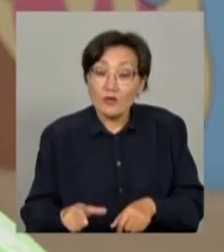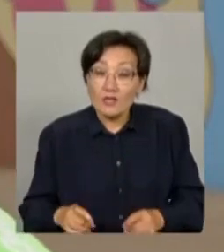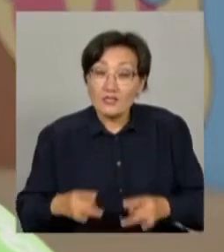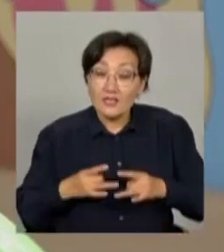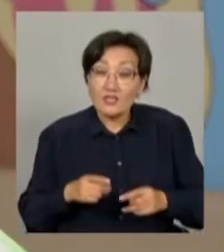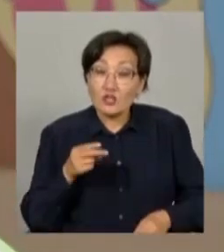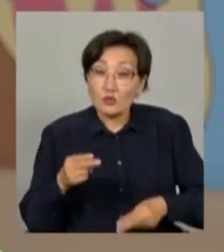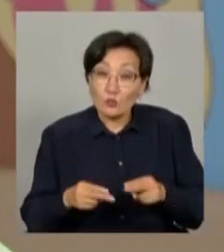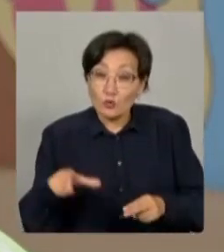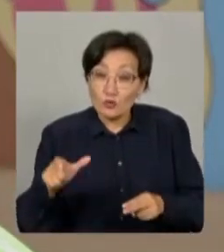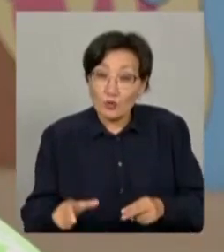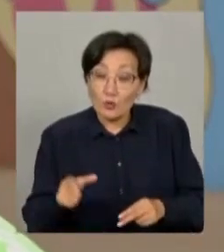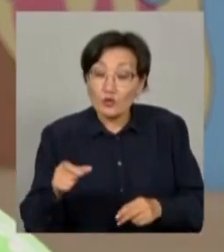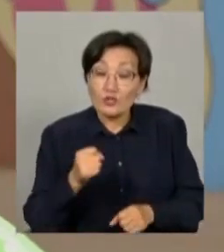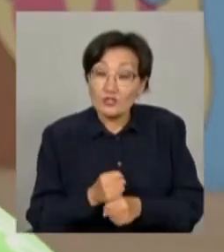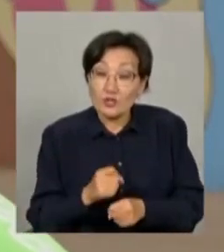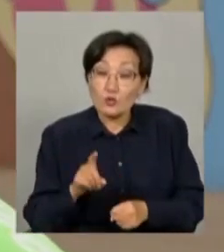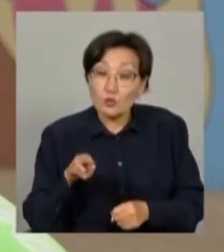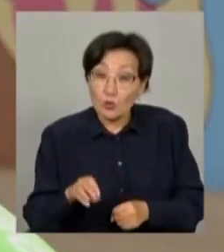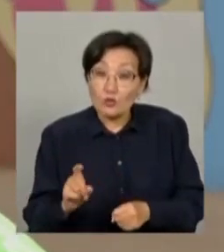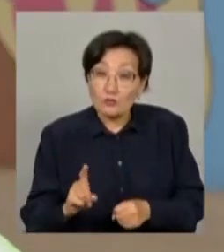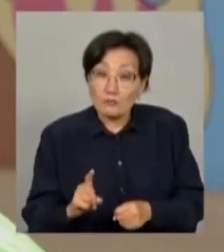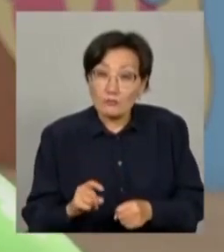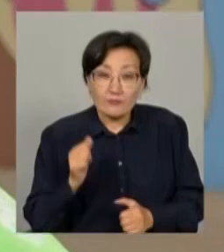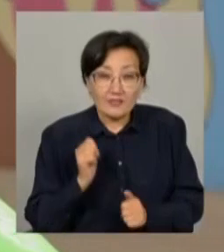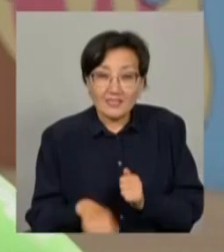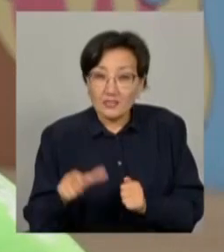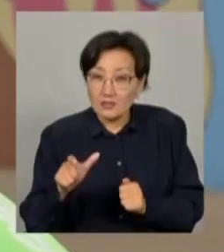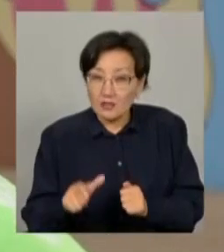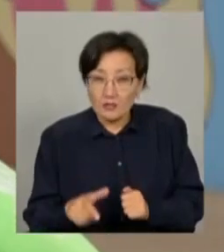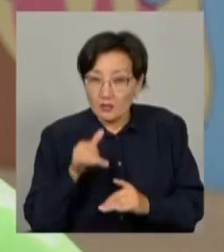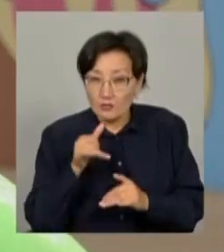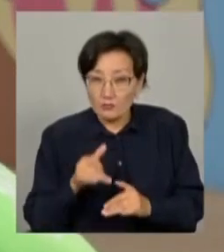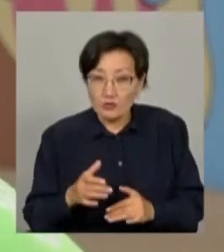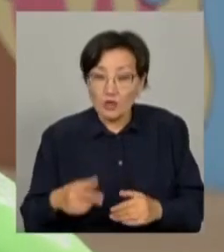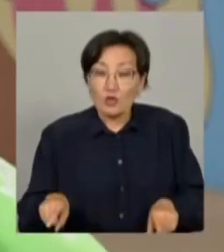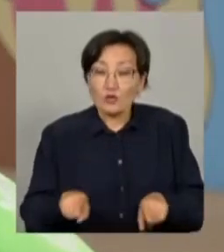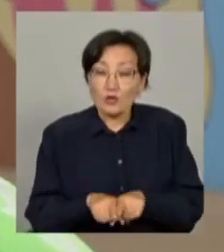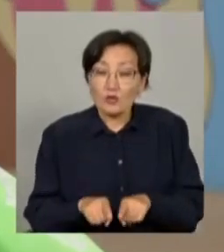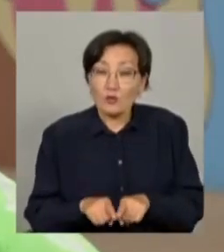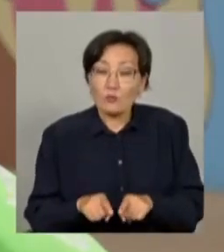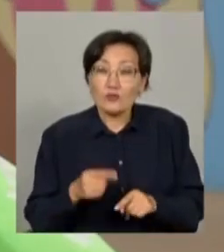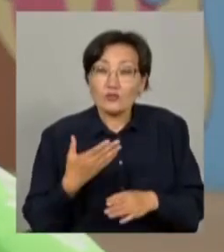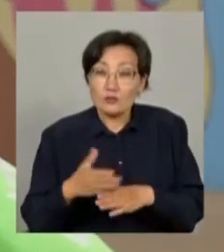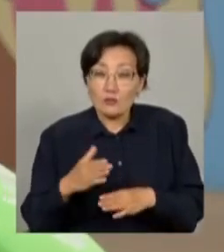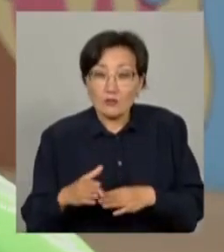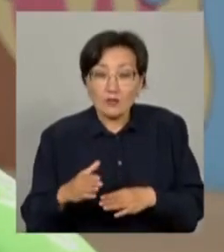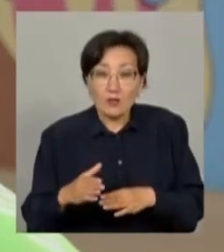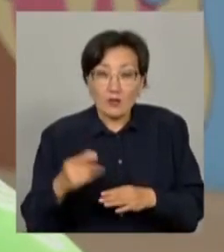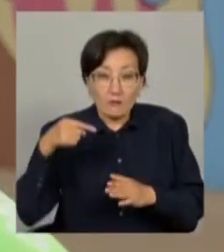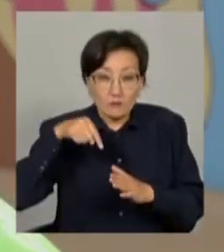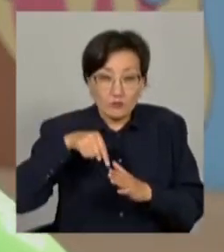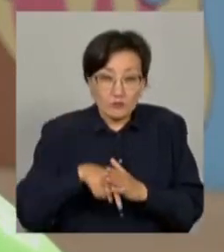Он сделал то, что не каждый сможет. Это в такой области височной, да, в